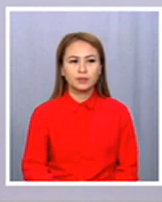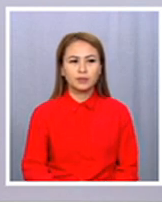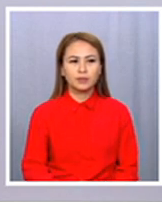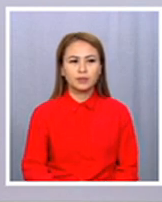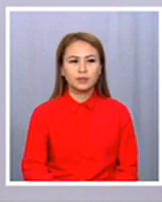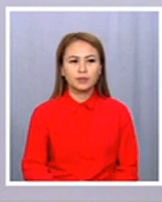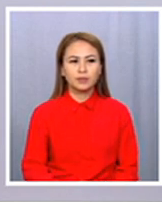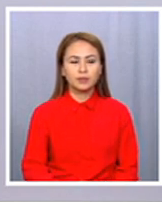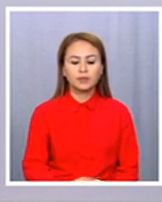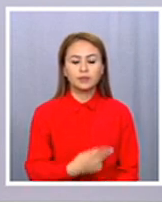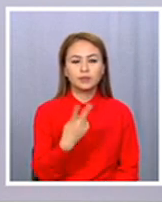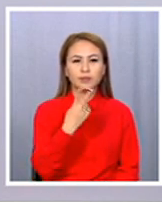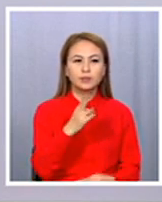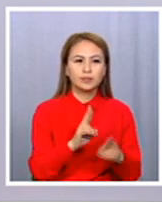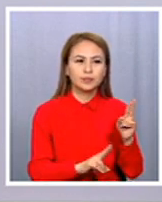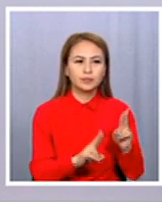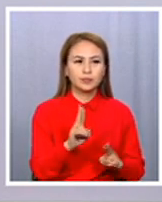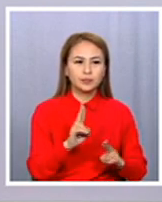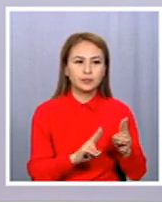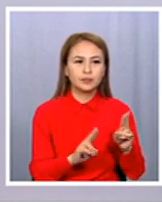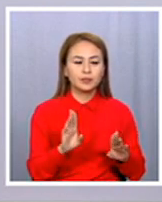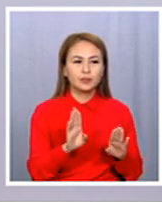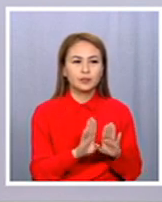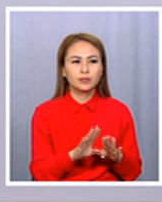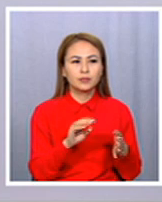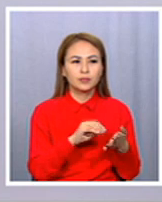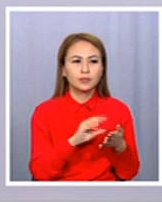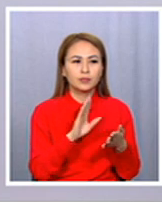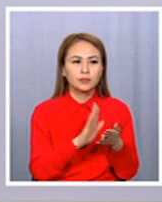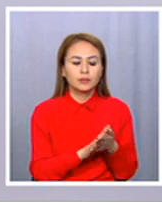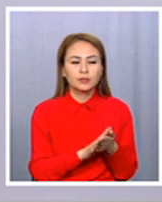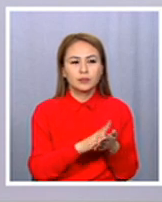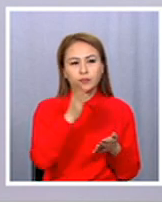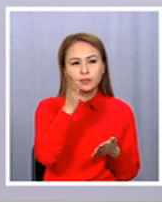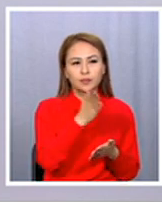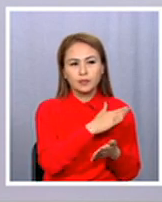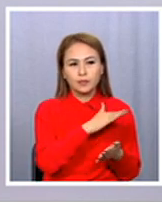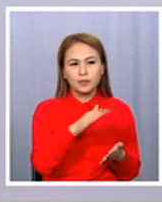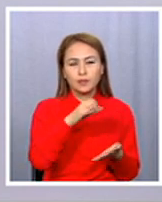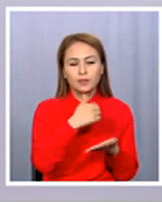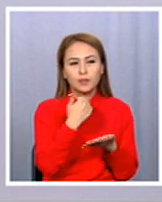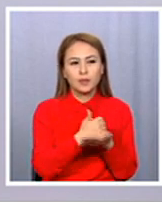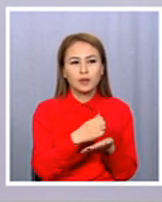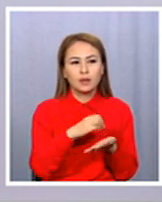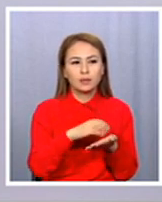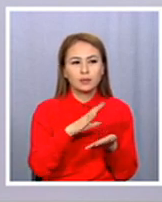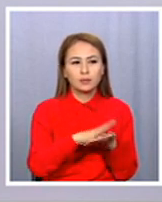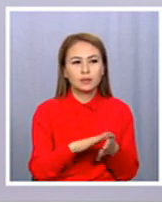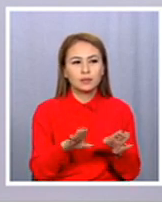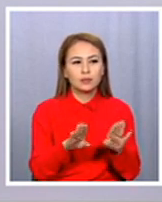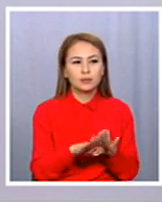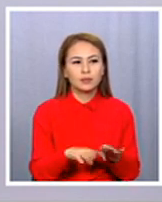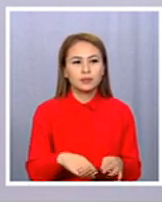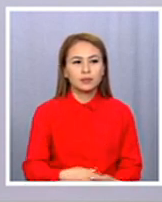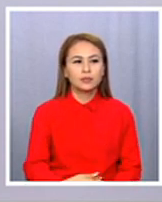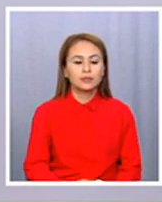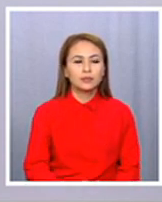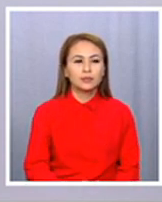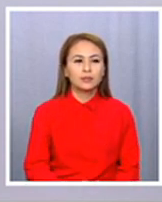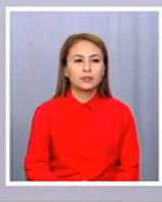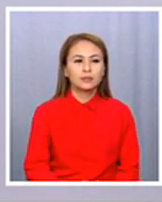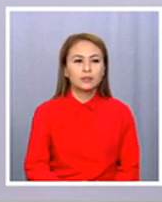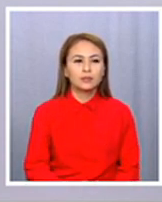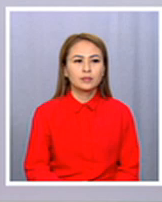бар. Бұрышты оның төбесіндегі бас әріппен де белгілейді. Яғни балар қысқаша түрде